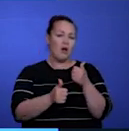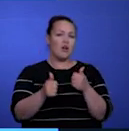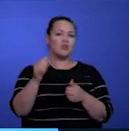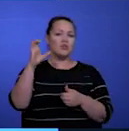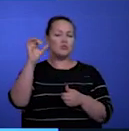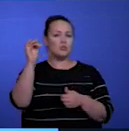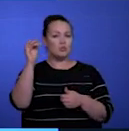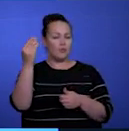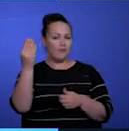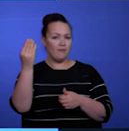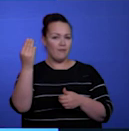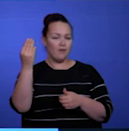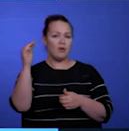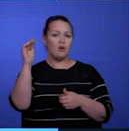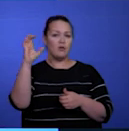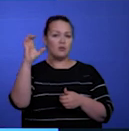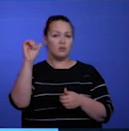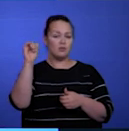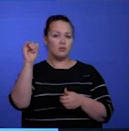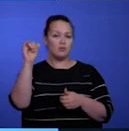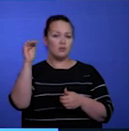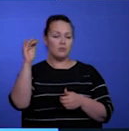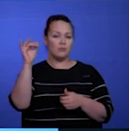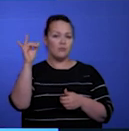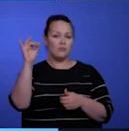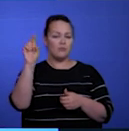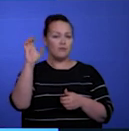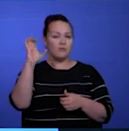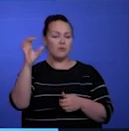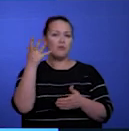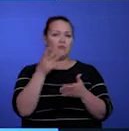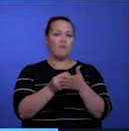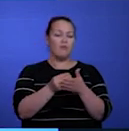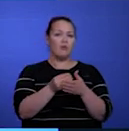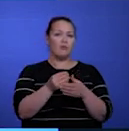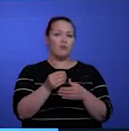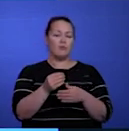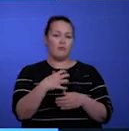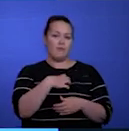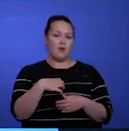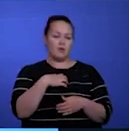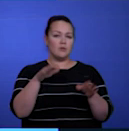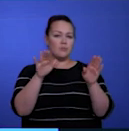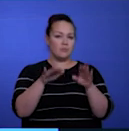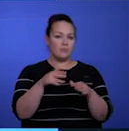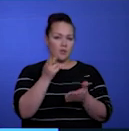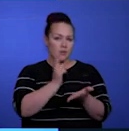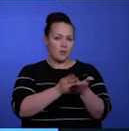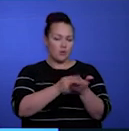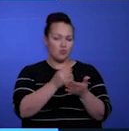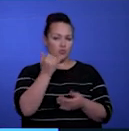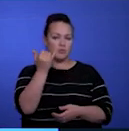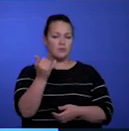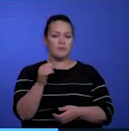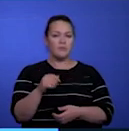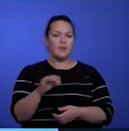играет свою неповторимую роль не верите а я вам сейчас докажу софикс